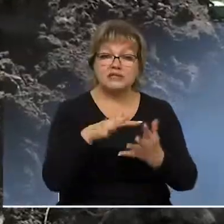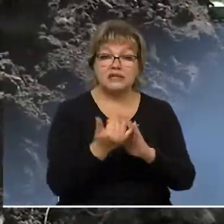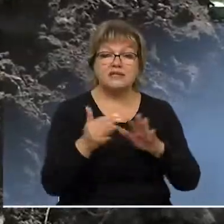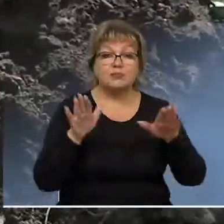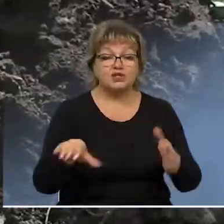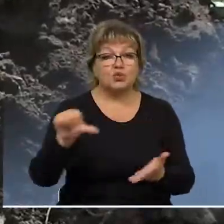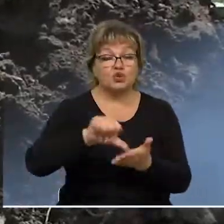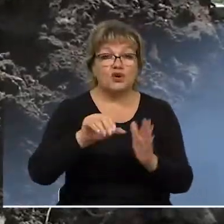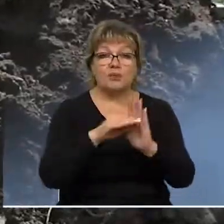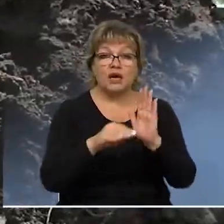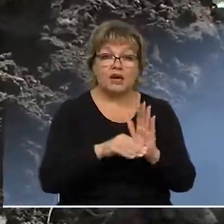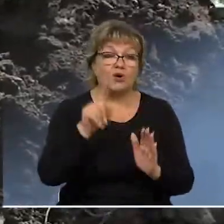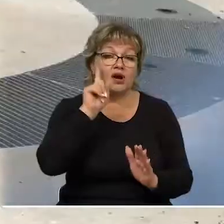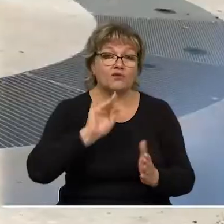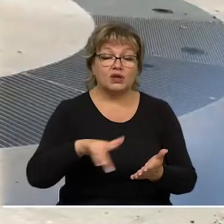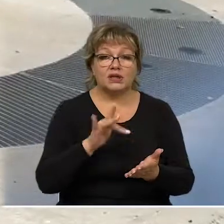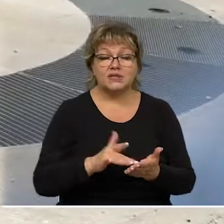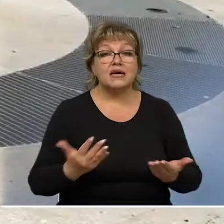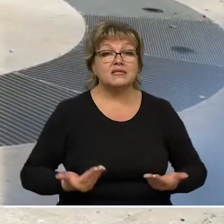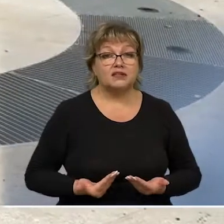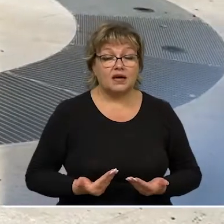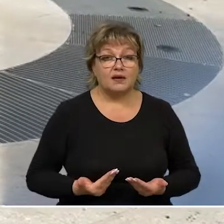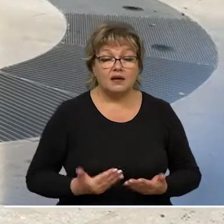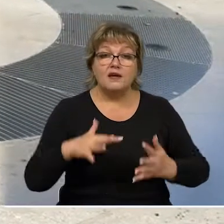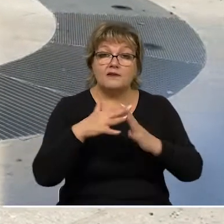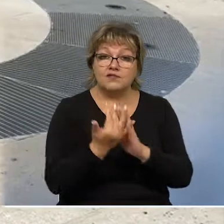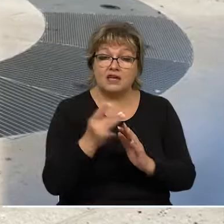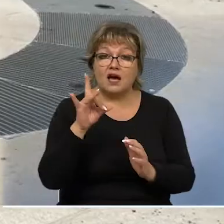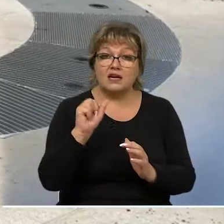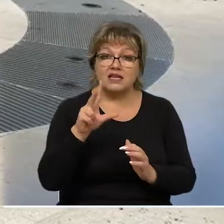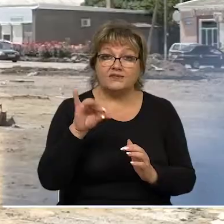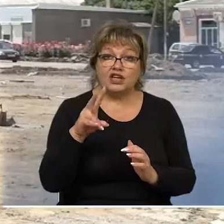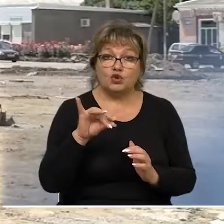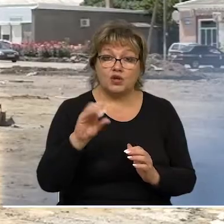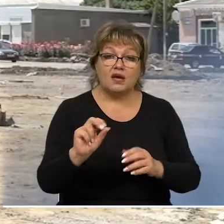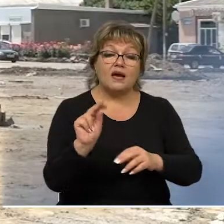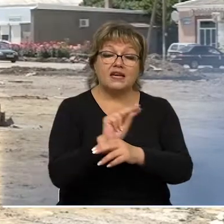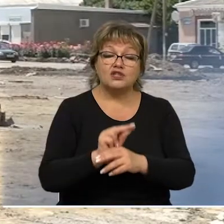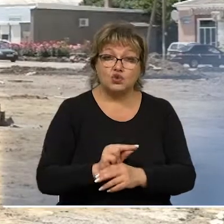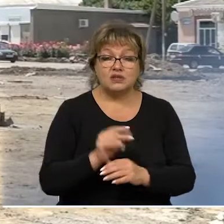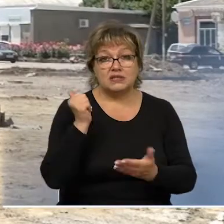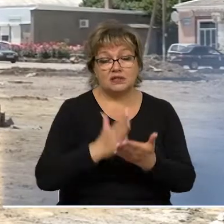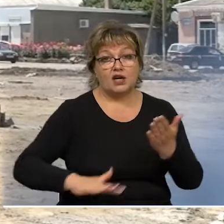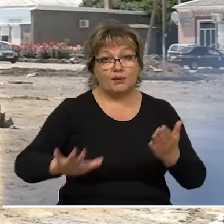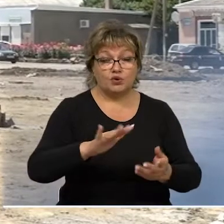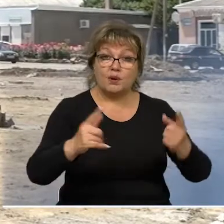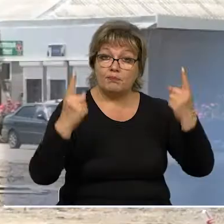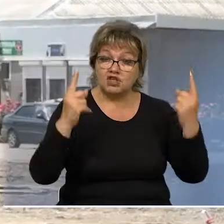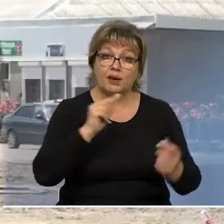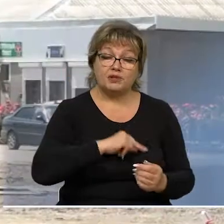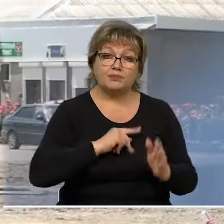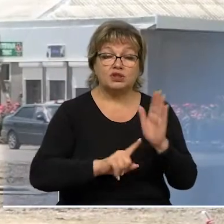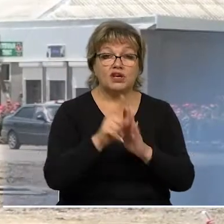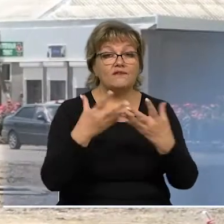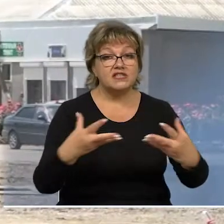сразу четыре сельских поселения участвуют в программе комфортная городская среда силе развильное проходит реконструкция центральной площади